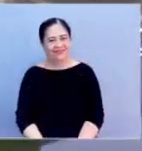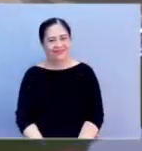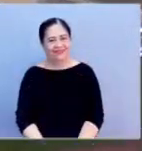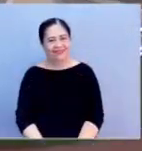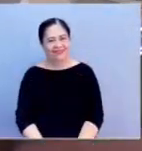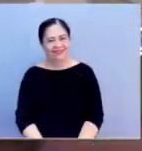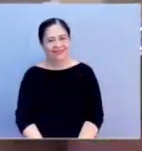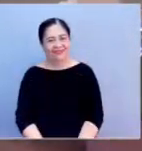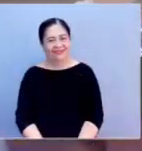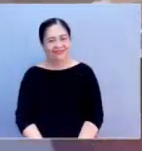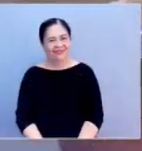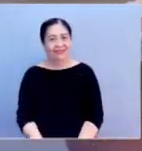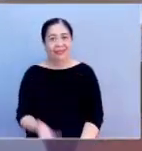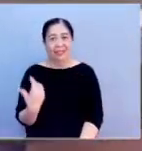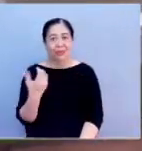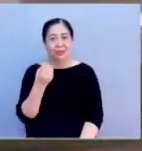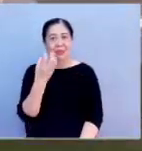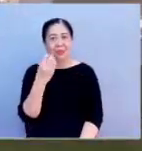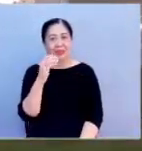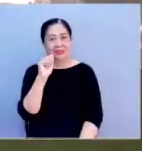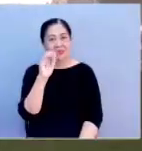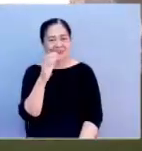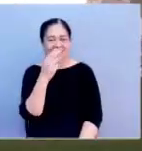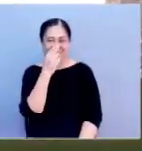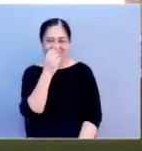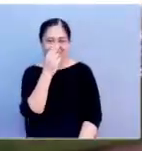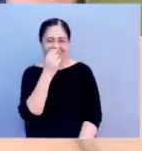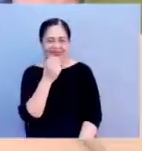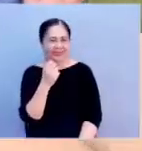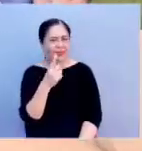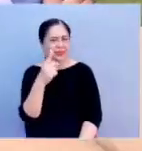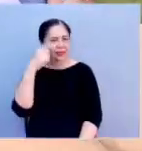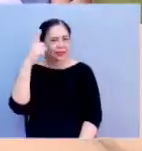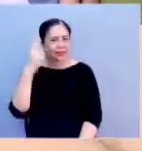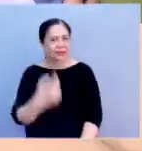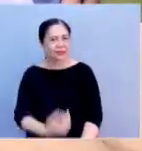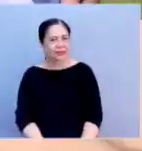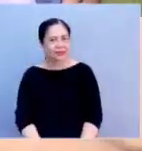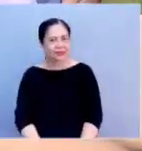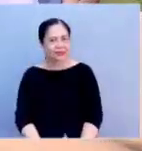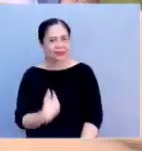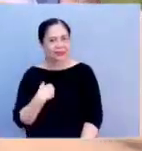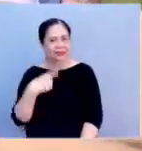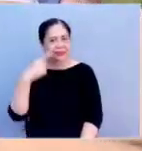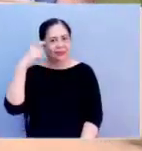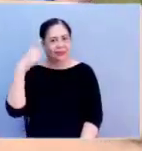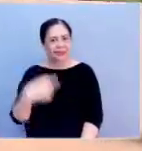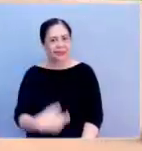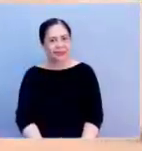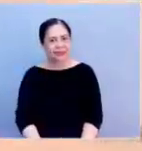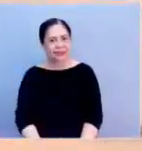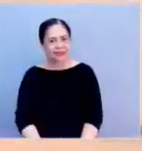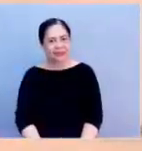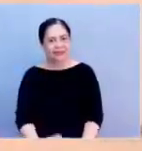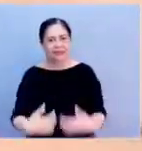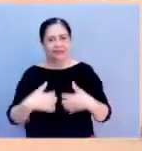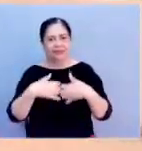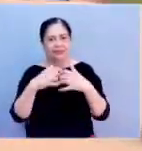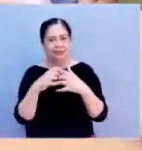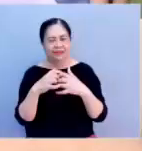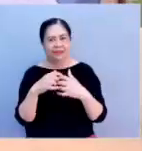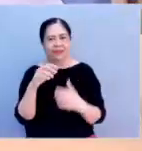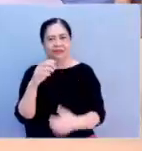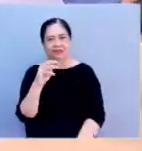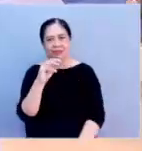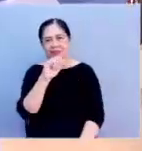pangarap? 15 na lang aircon nila sa bahay. Ano next na pangarap para sa pamilya? Ayun po, yung kasi pangarap po talaga yung ano, yung makapagpatayo ng butik sa mall, tapos pupunta